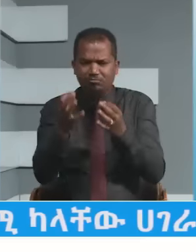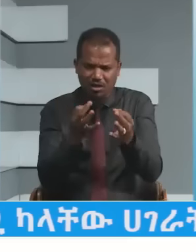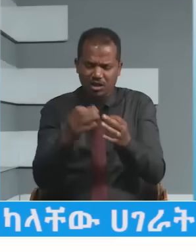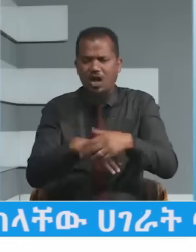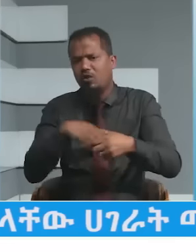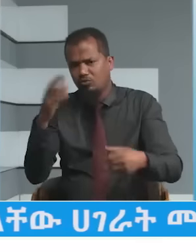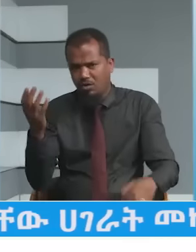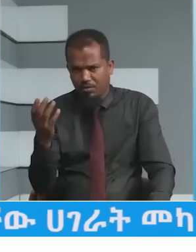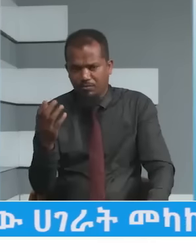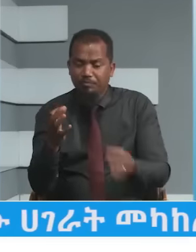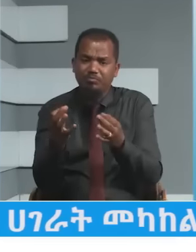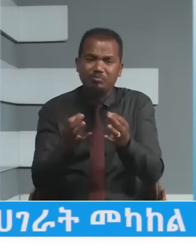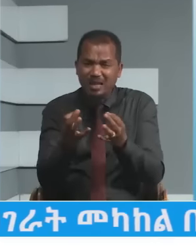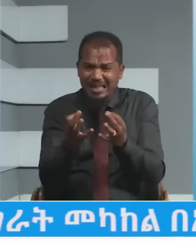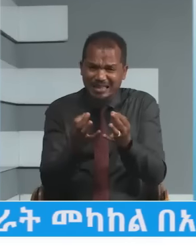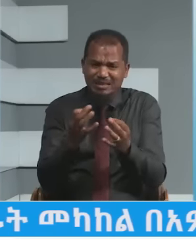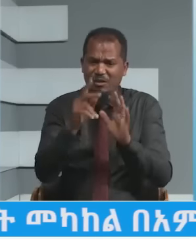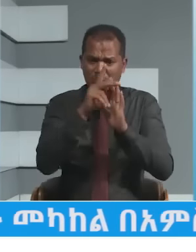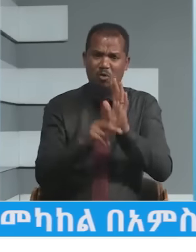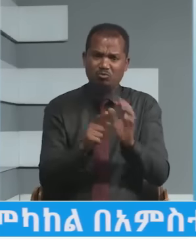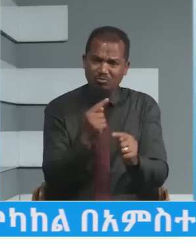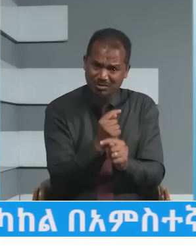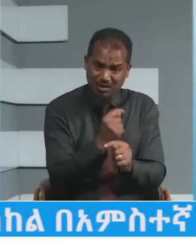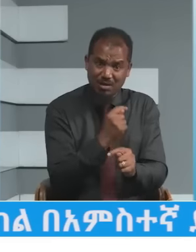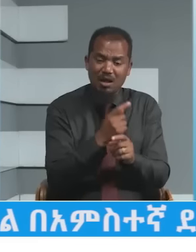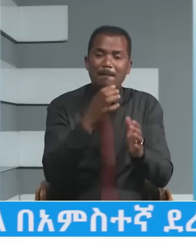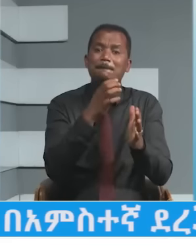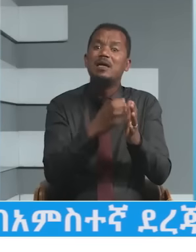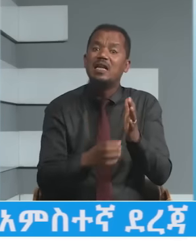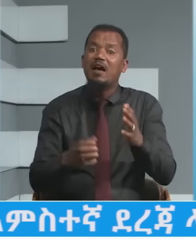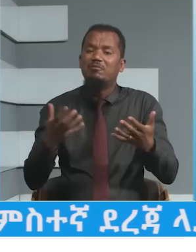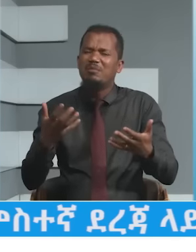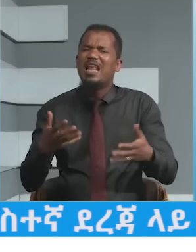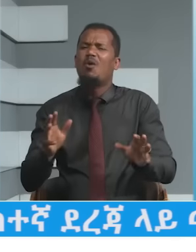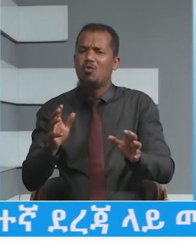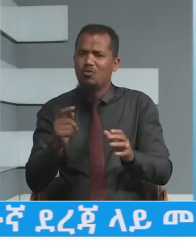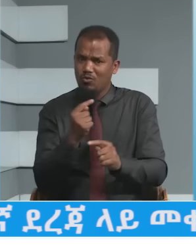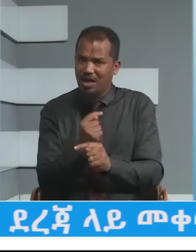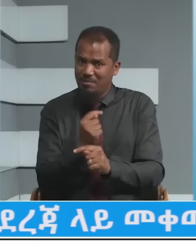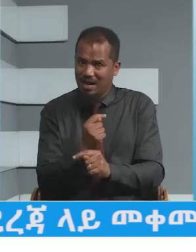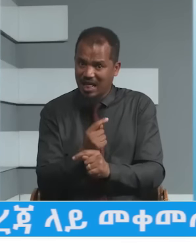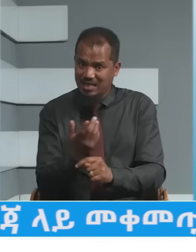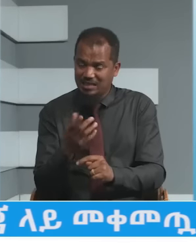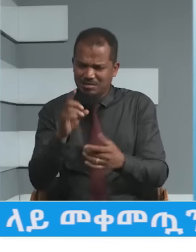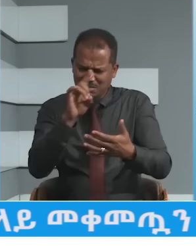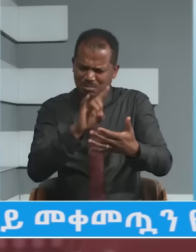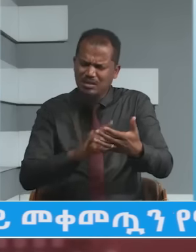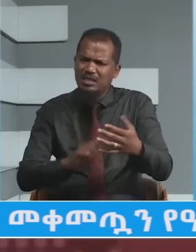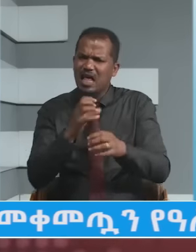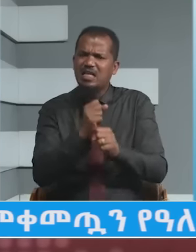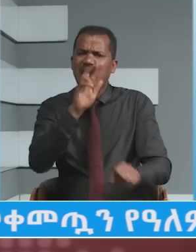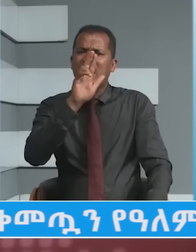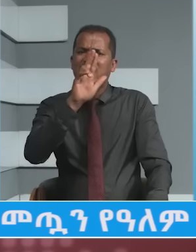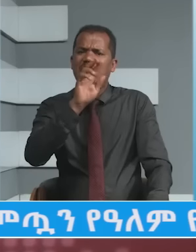ሚኒስተር መግለጫ አውጥቷል። በመግለጫውም የፖሊሲው ትግበራ ምዕራፍ የሚከናወኑ ተግባራትን በዝርዝር